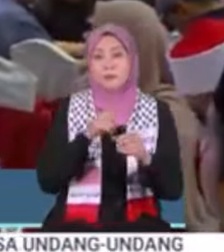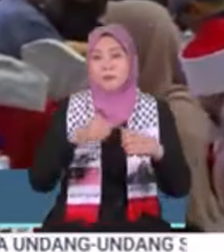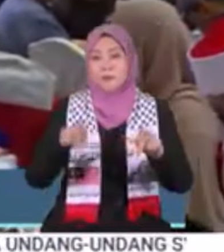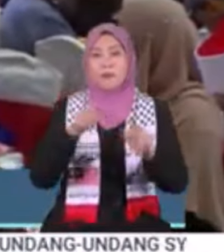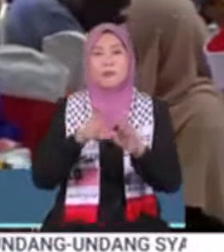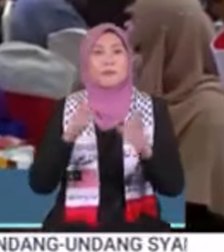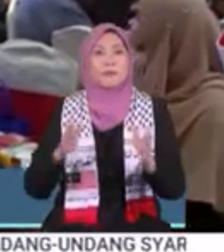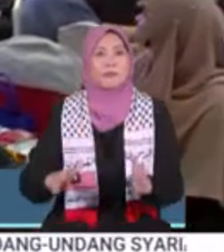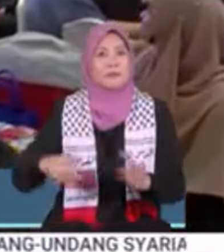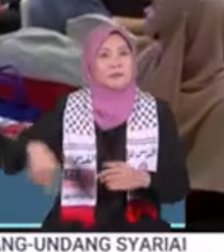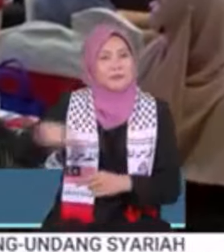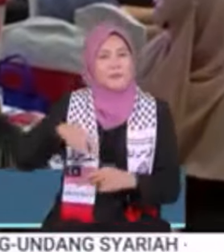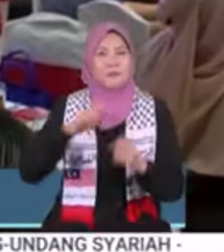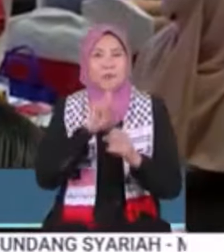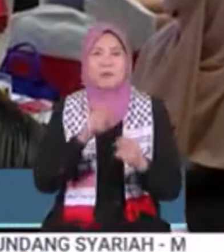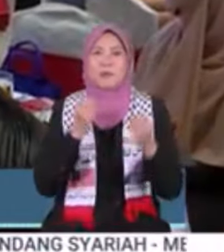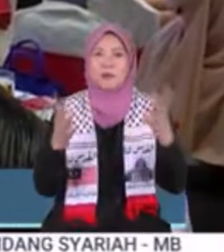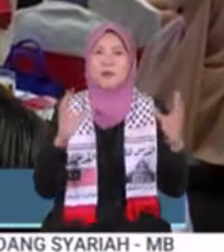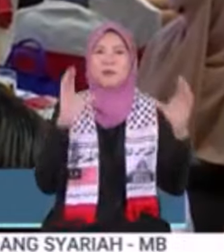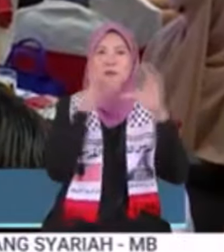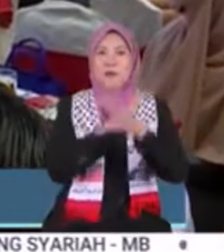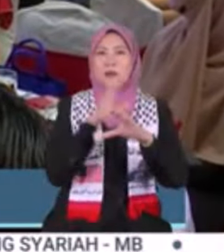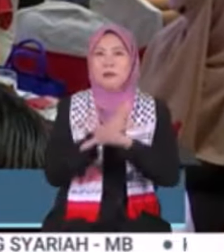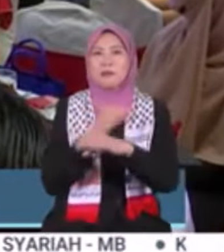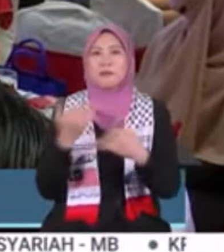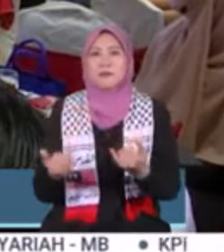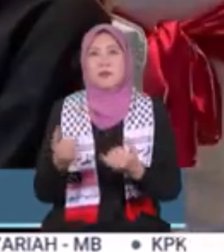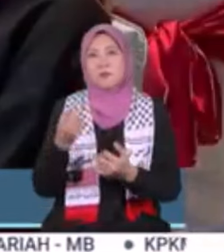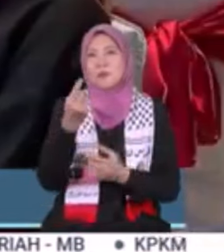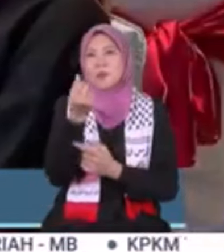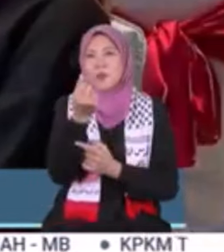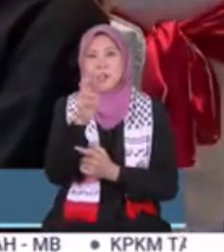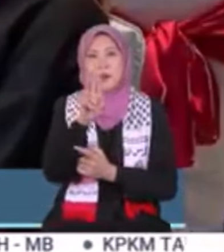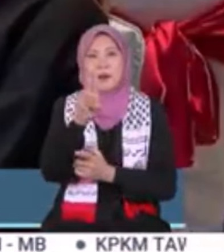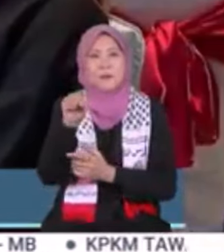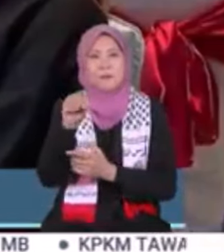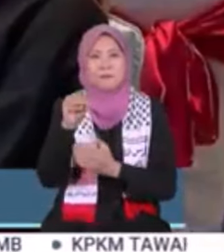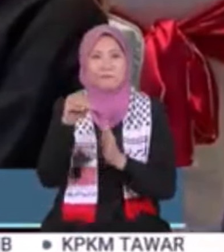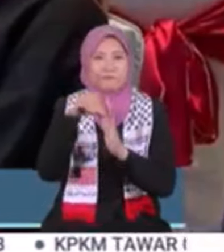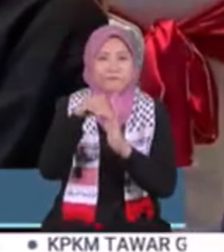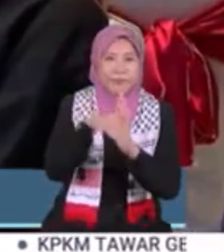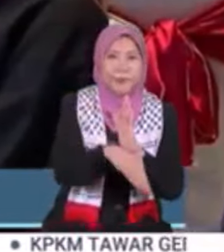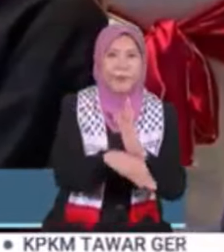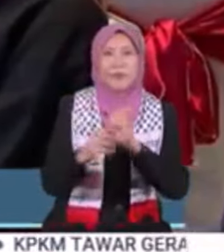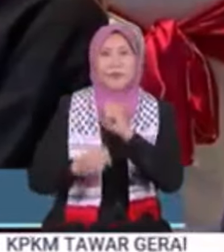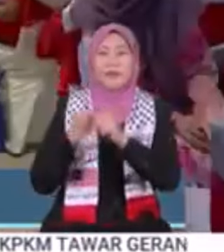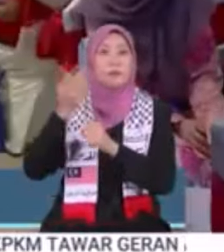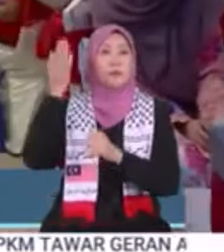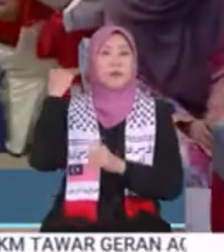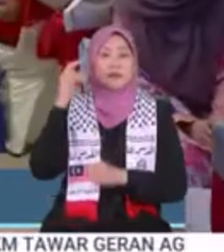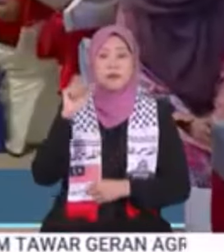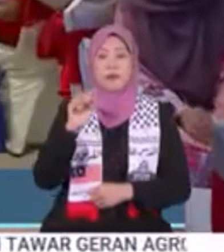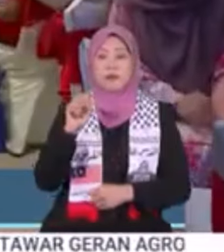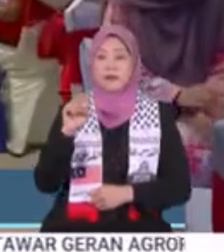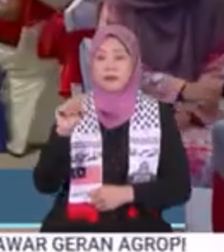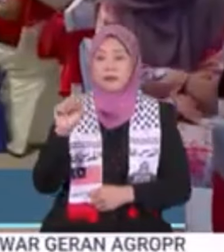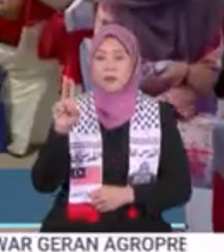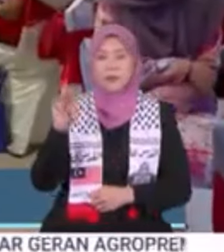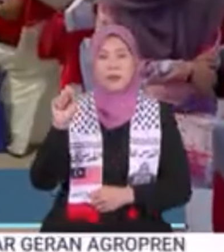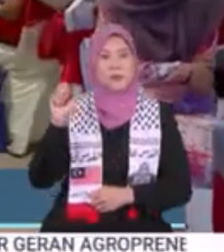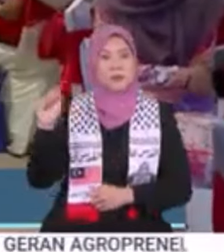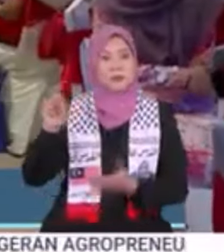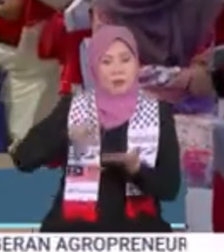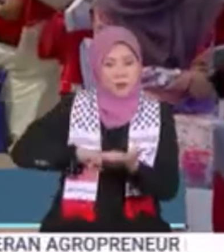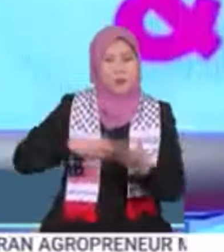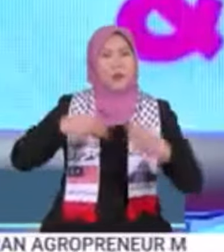walaupun berdepan pelbagai cabaran termasuk kejatuhan KAD mata ketika ini tahun lepas Andalusia berjaya mencatat rekod